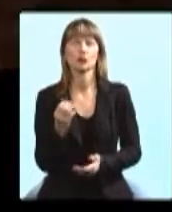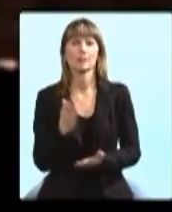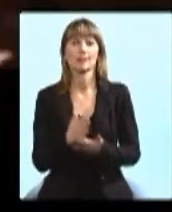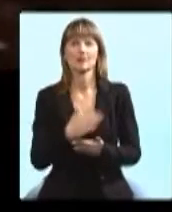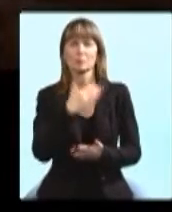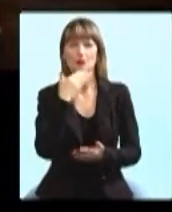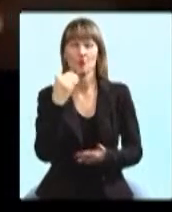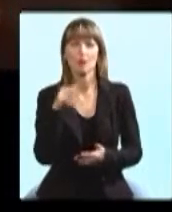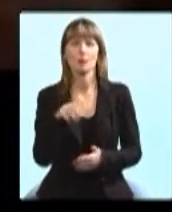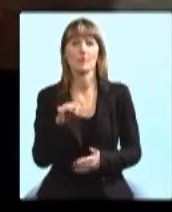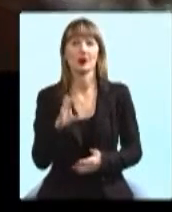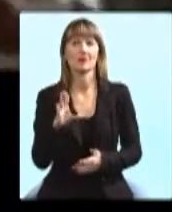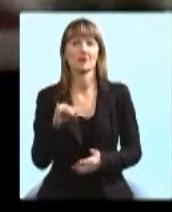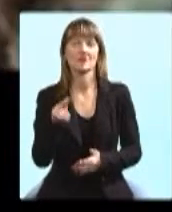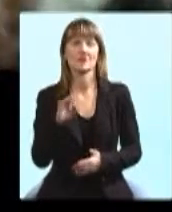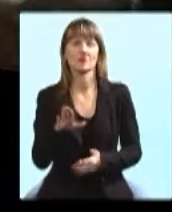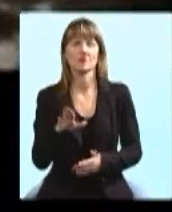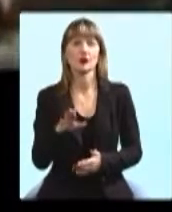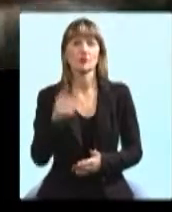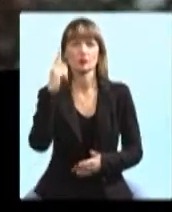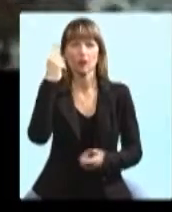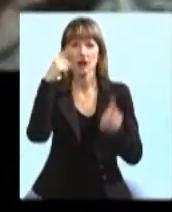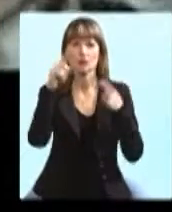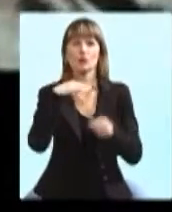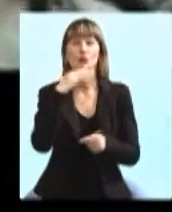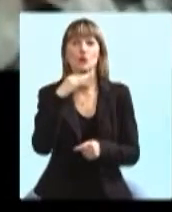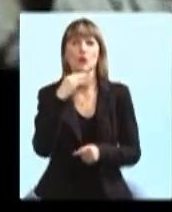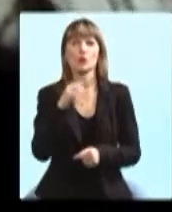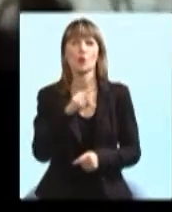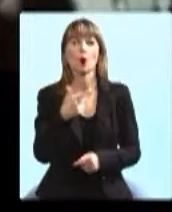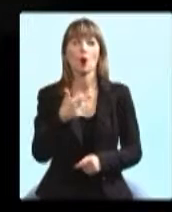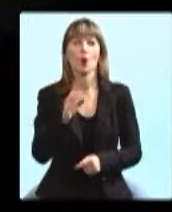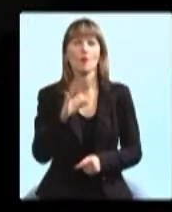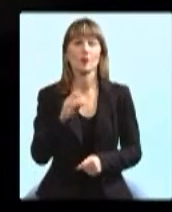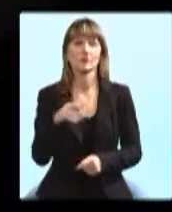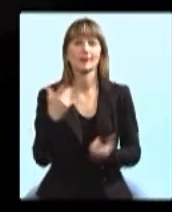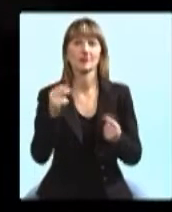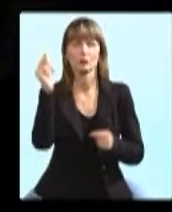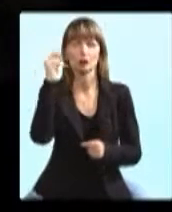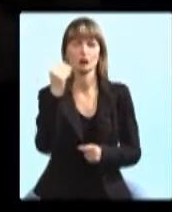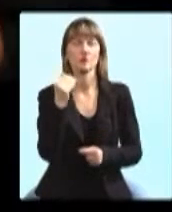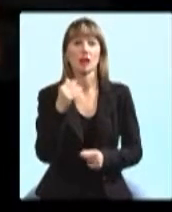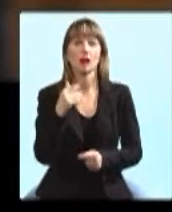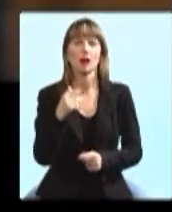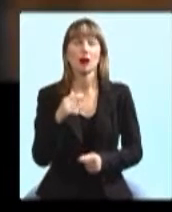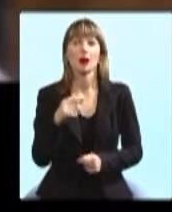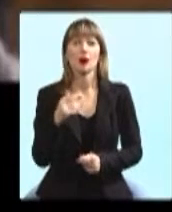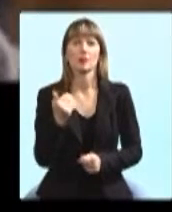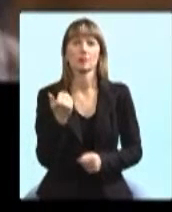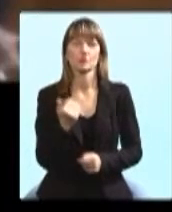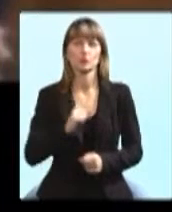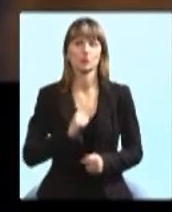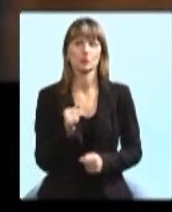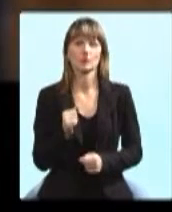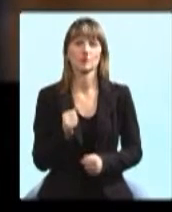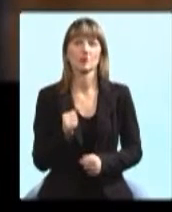привидів? Пригадуйте казкову школу Хогвартс, де навчаються Гаррі Поттер та його друзі. У кожного факультету магів є власні